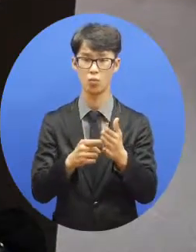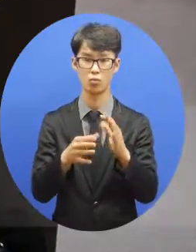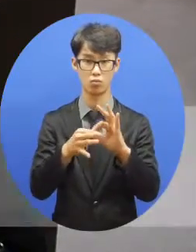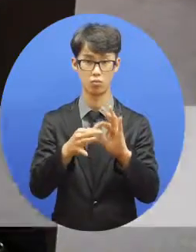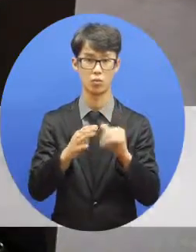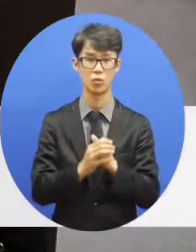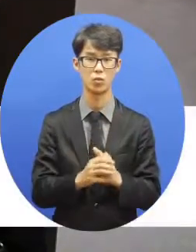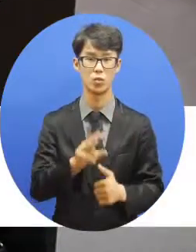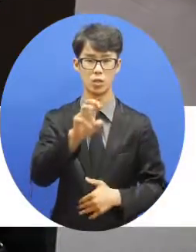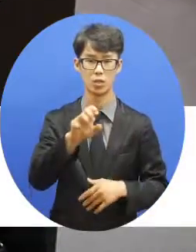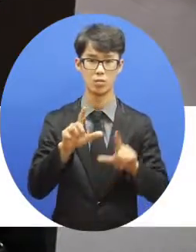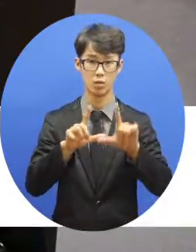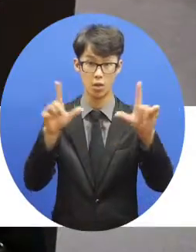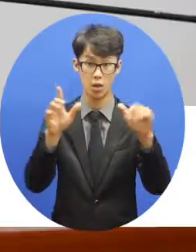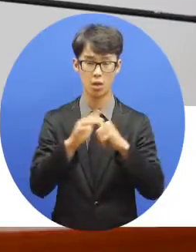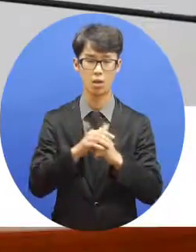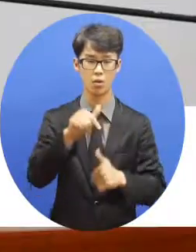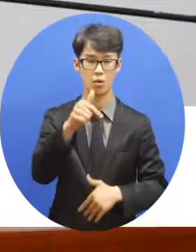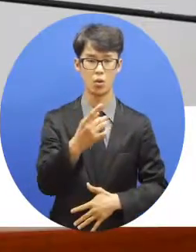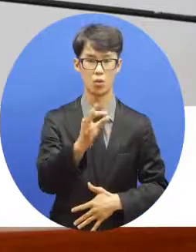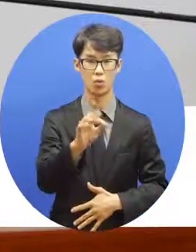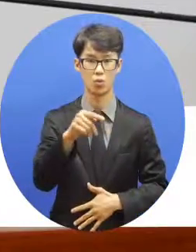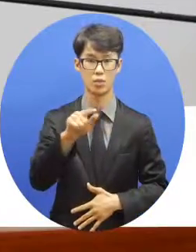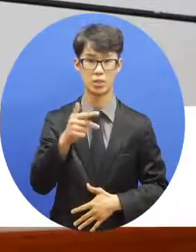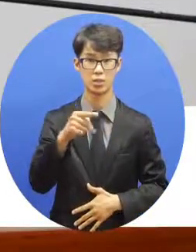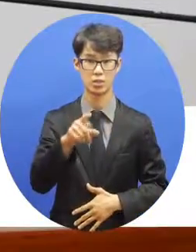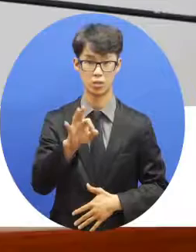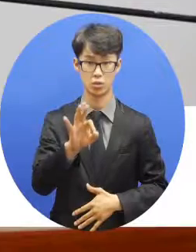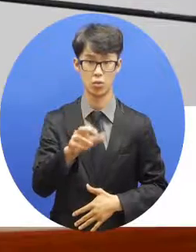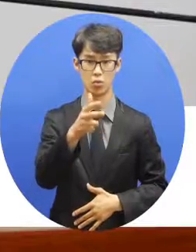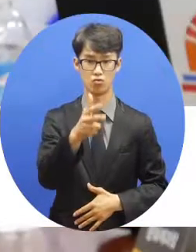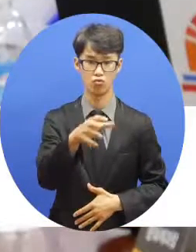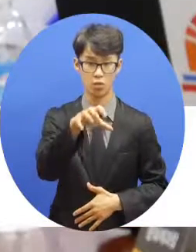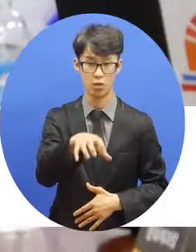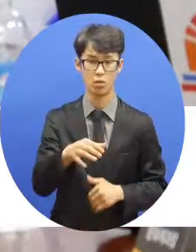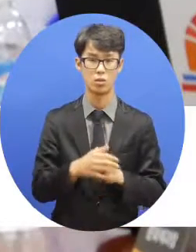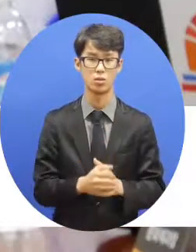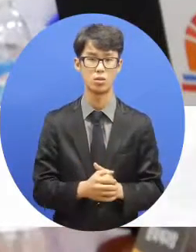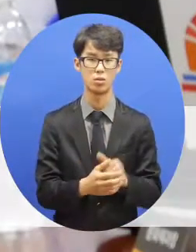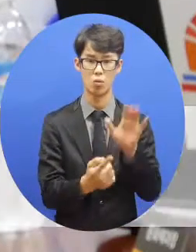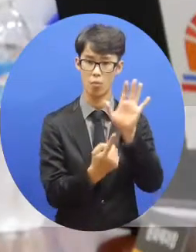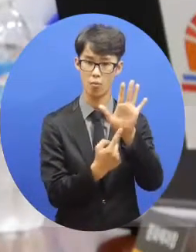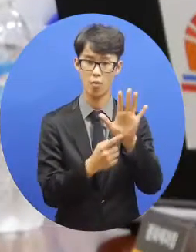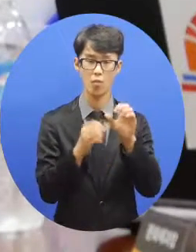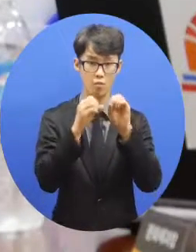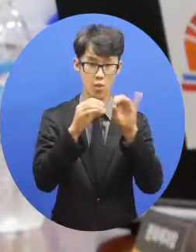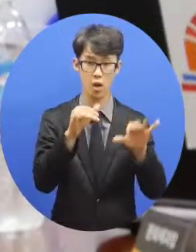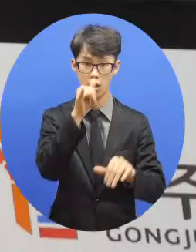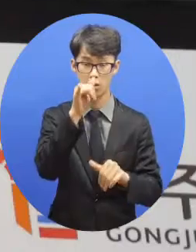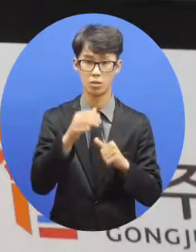시작으로 오는 30일 공산성 주차장에서 인구 늘리기 범시민 캠페인을